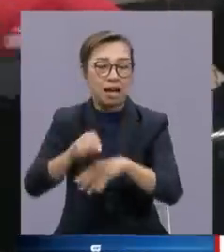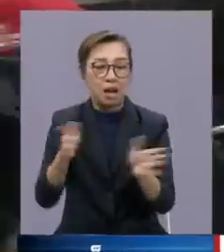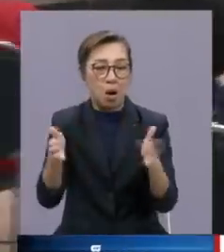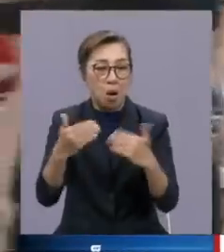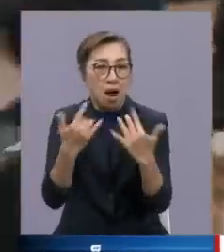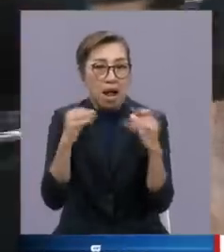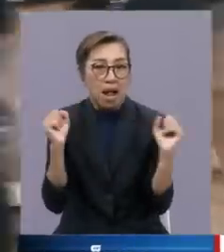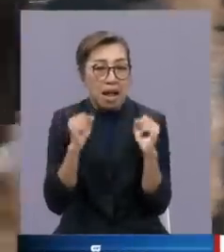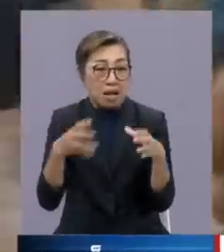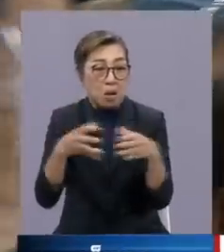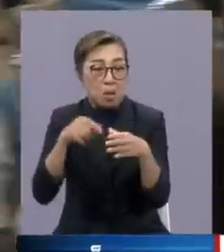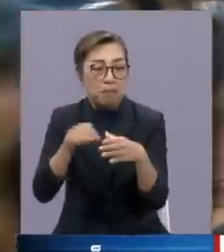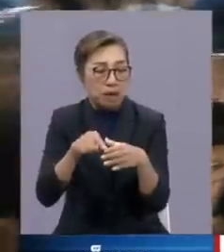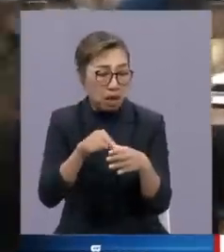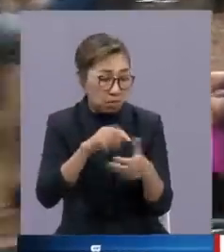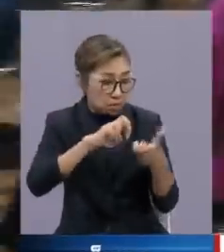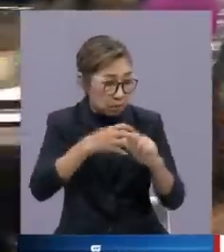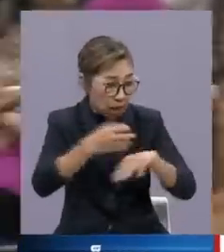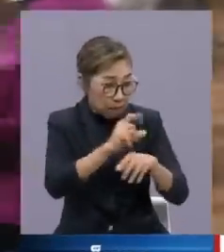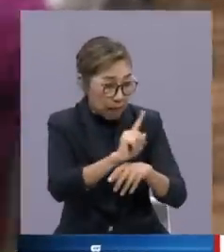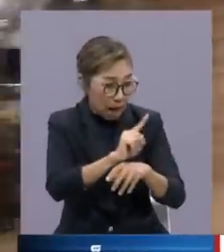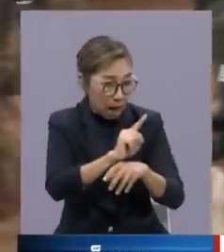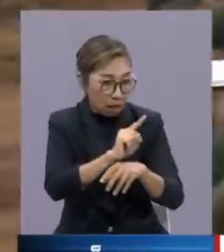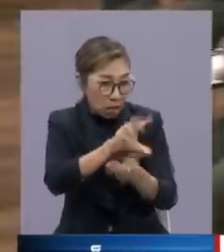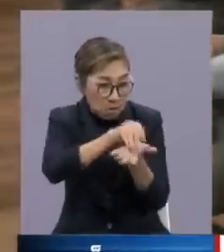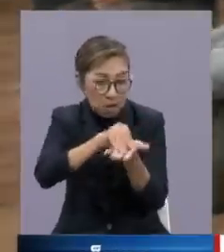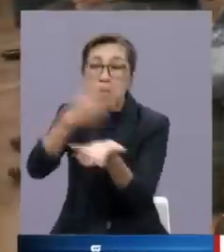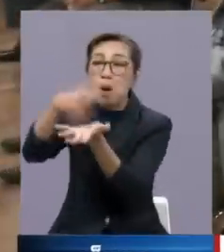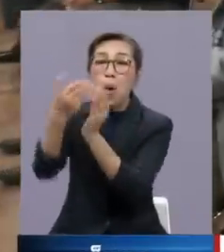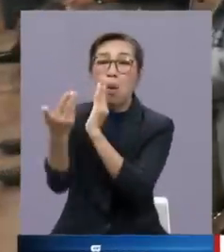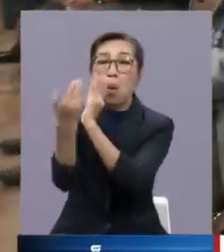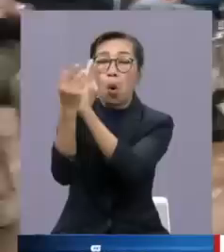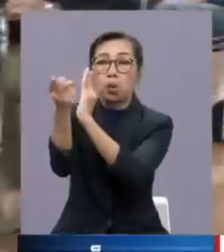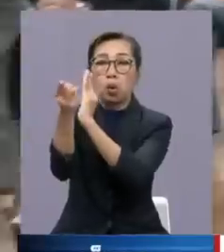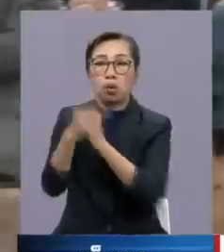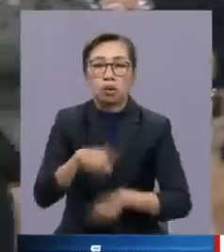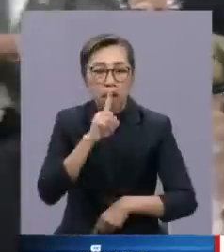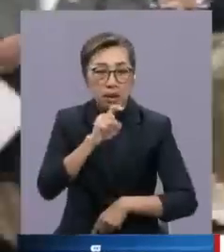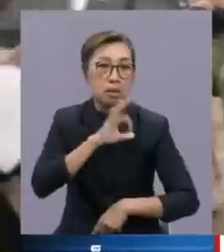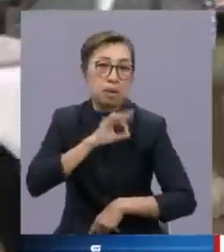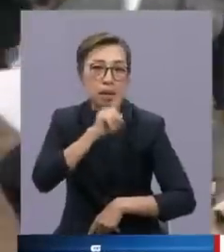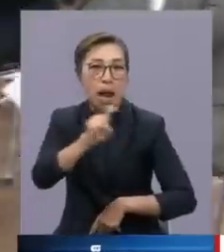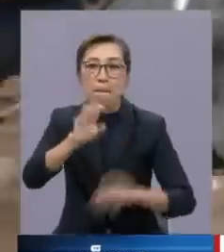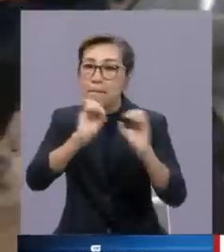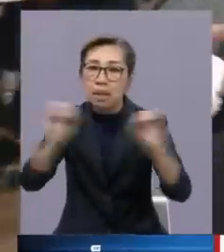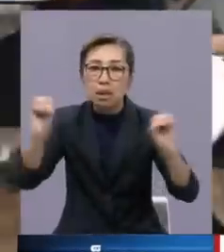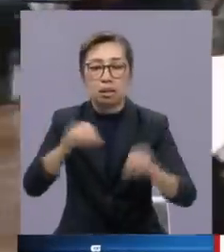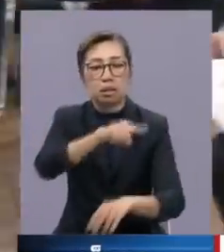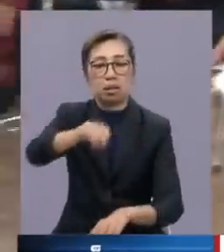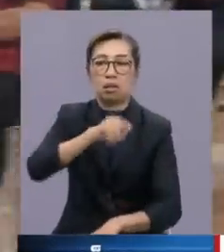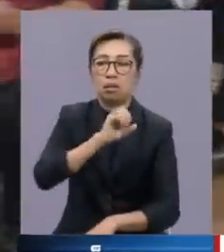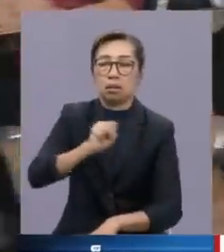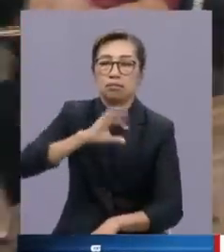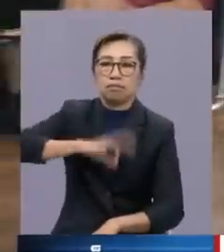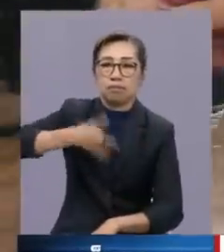ๆจึงรายงานตรงก็จะไม่เคยสอบถามความเห็นจากส.ส.ทำให้เกิดปัญหาความไม่พอใจเรียกง่ายๆปัญหา